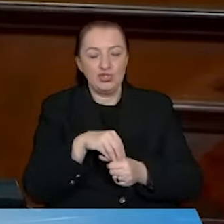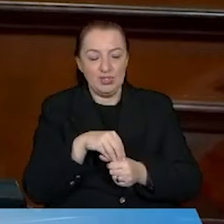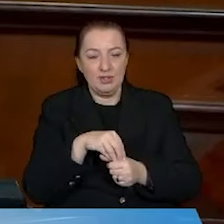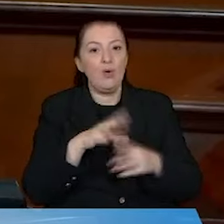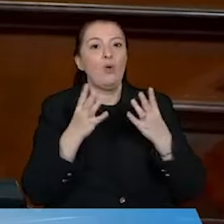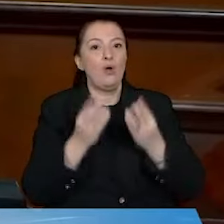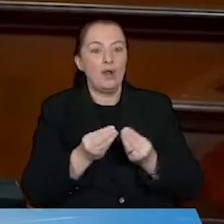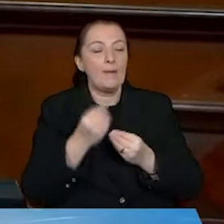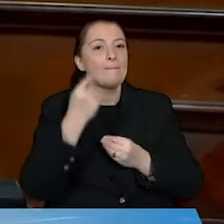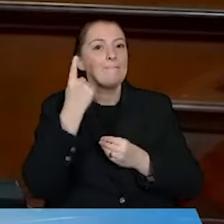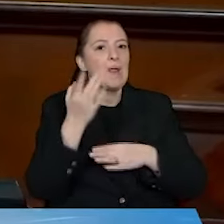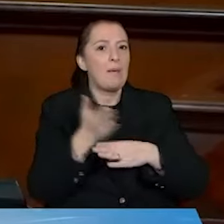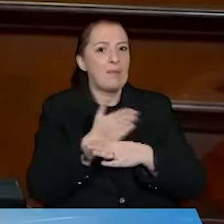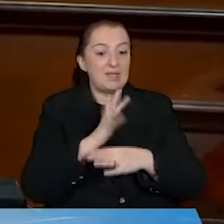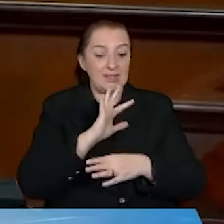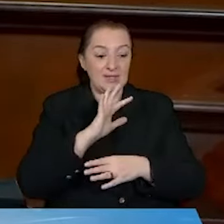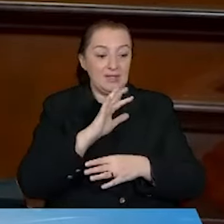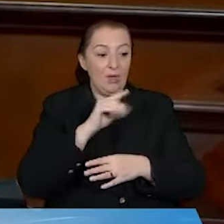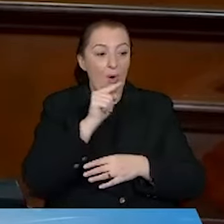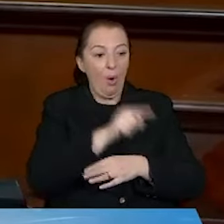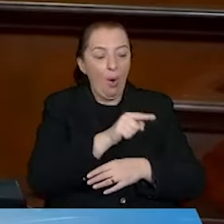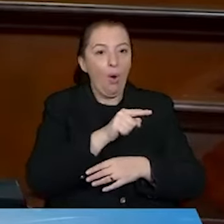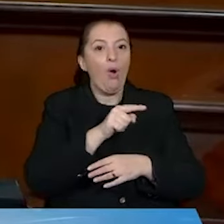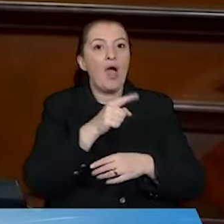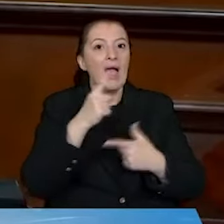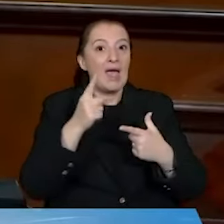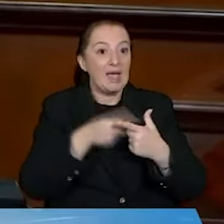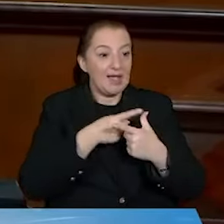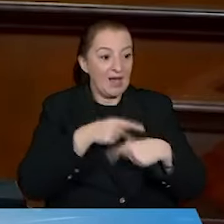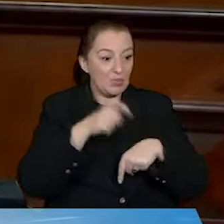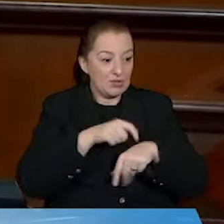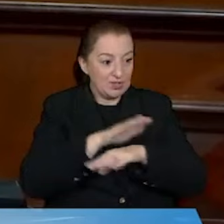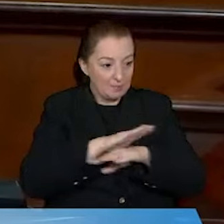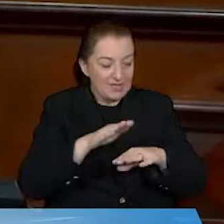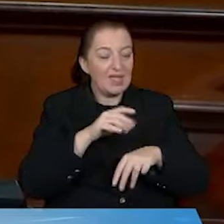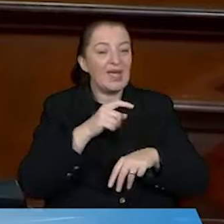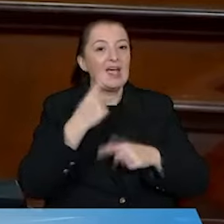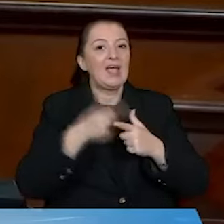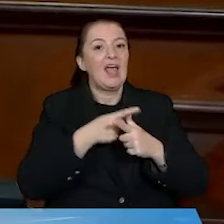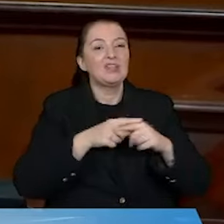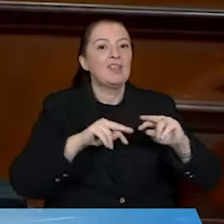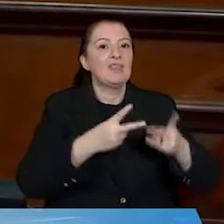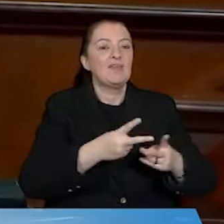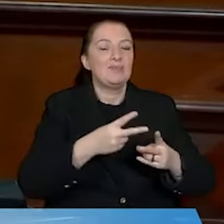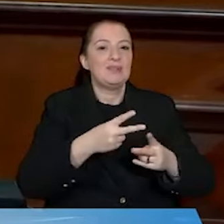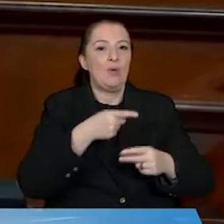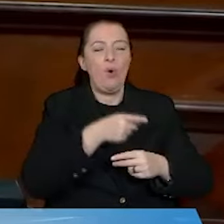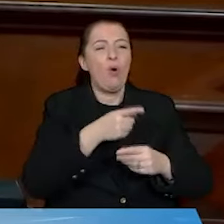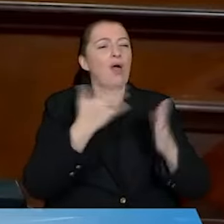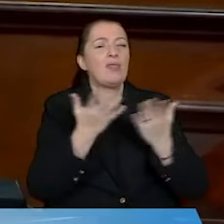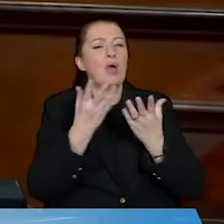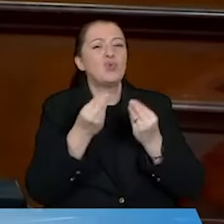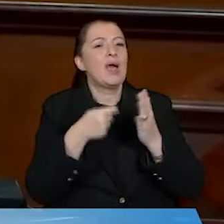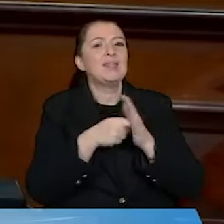yönelik olarak bir malın mülkiyetinin kira süresi sonunda kiracıya devredilmesi işlemidir. Başka bir ifadeyle biz buna ne diyoruz? Daha çok